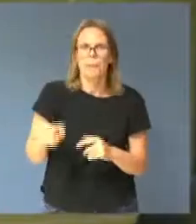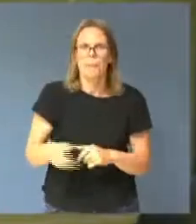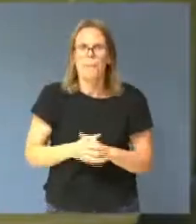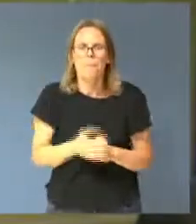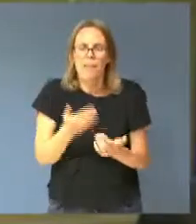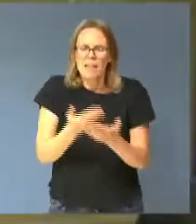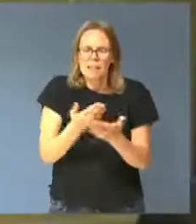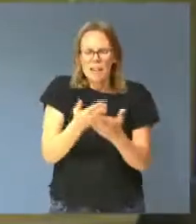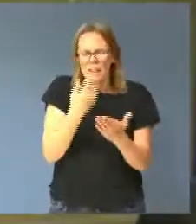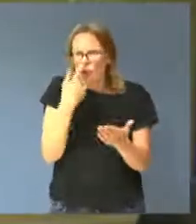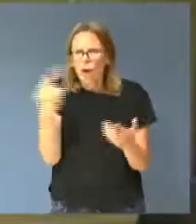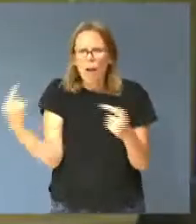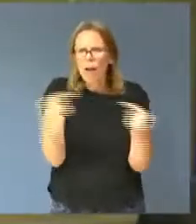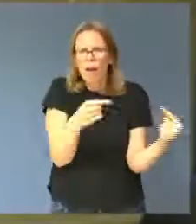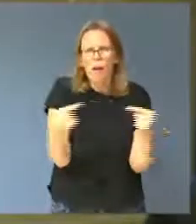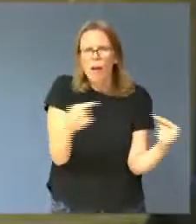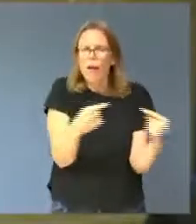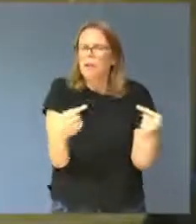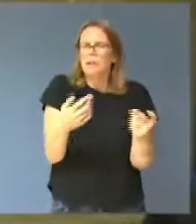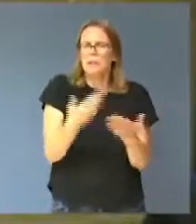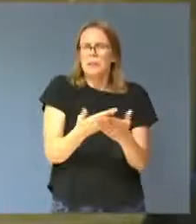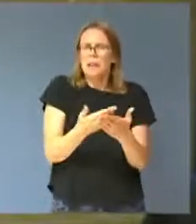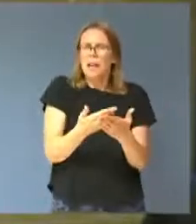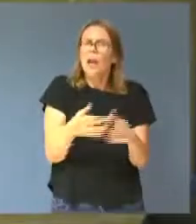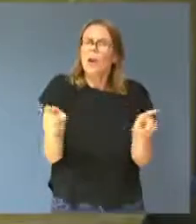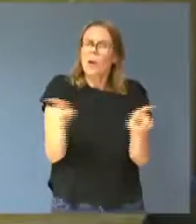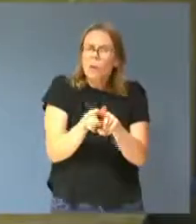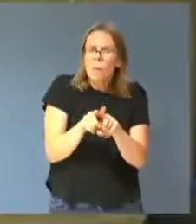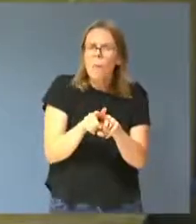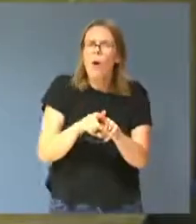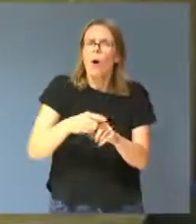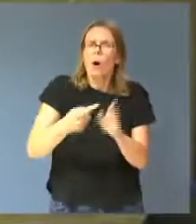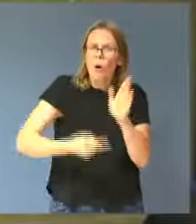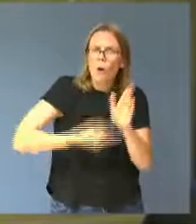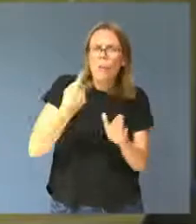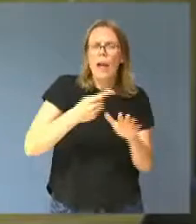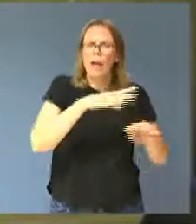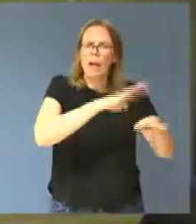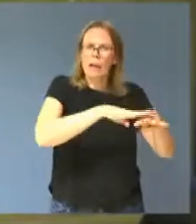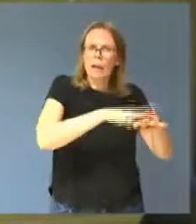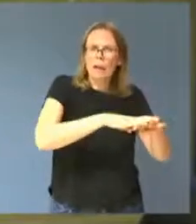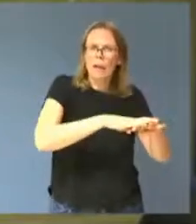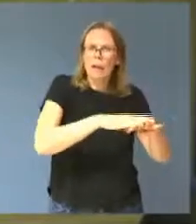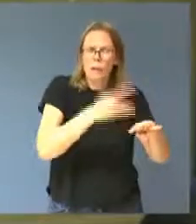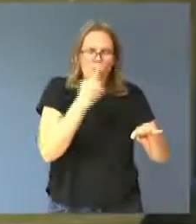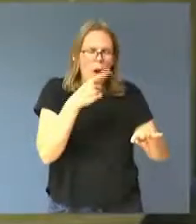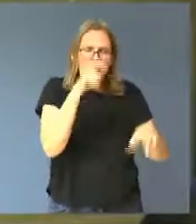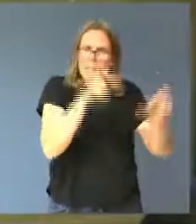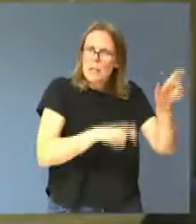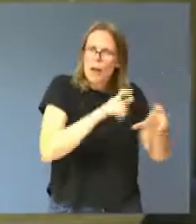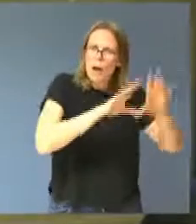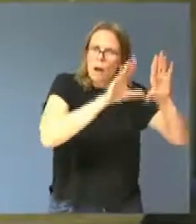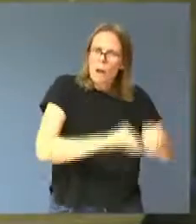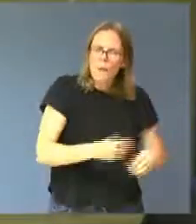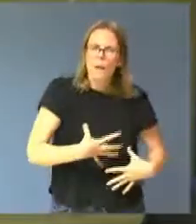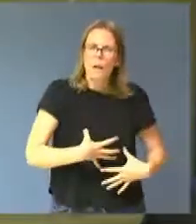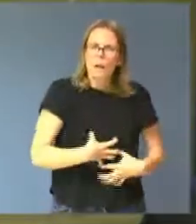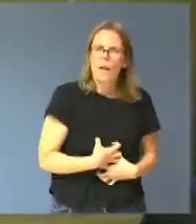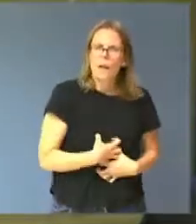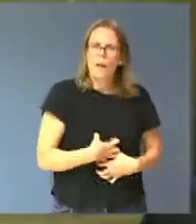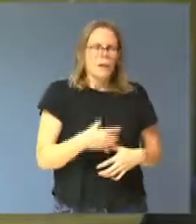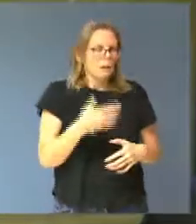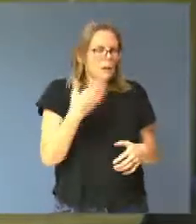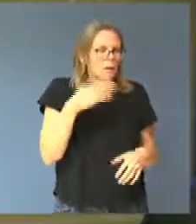malfrats. Allez-vous imiter les actions de reconquête de certains quartiers où les habitants ont la peur au ventre quand la nuit